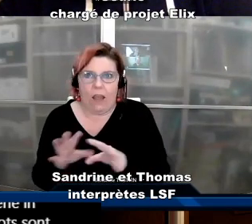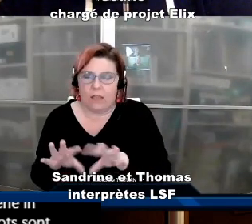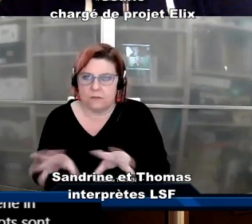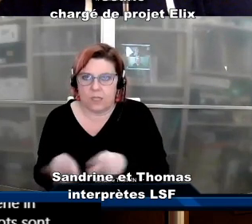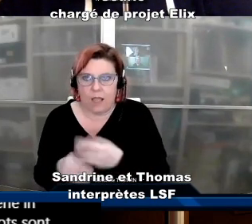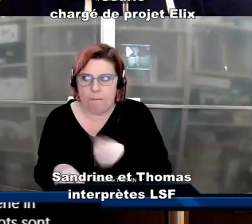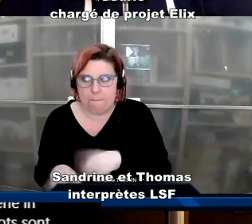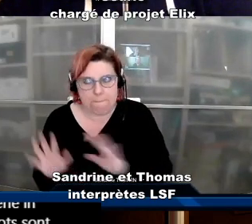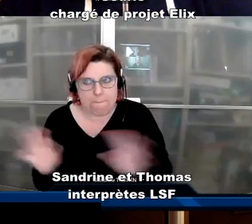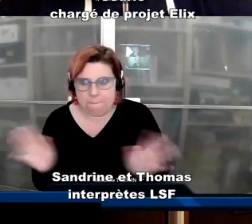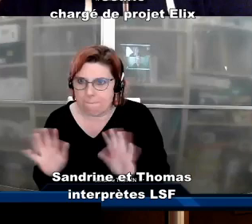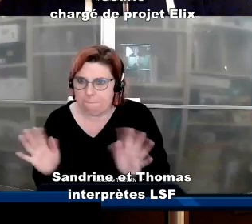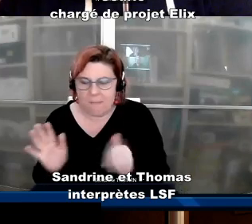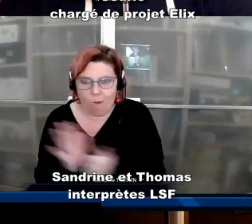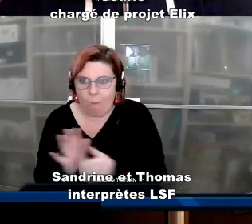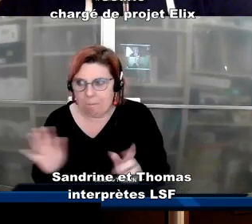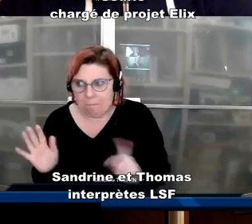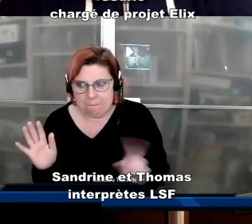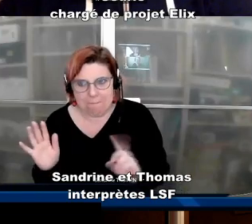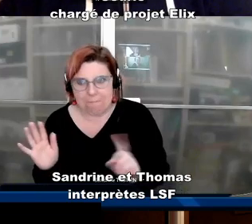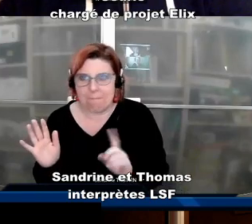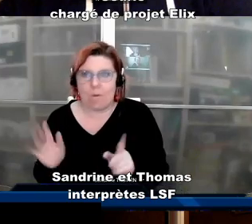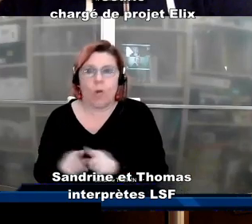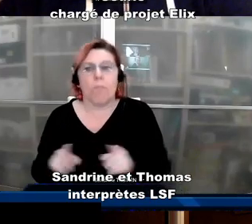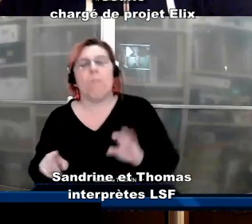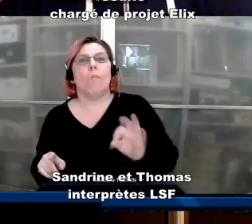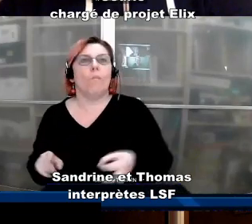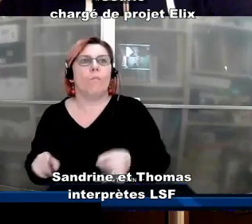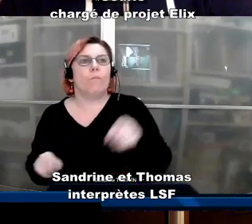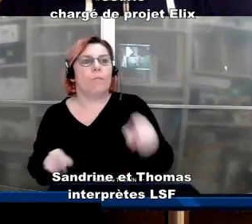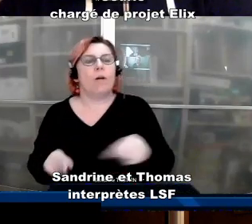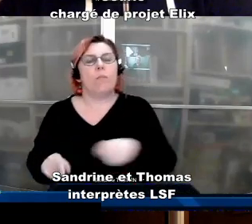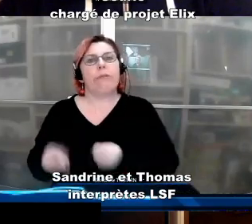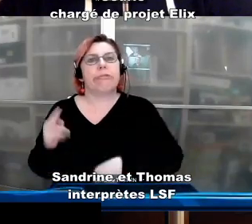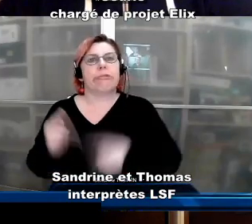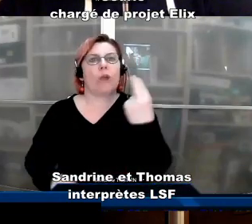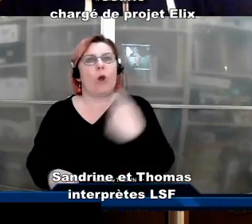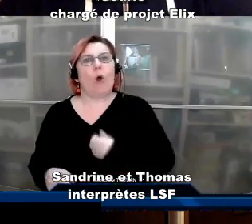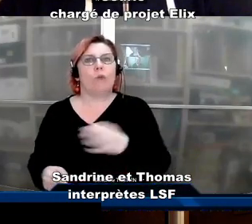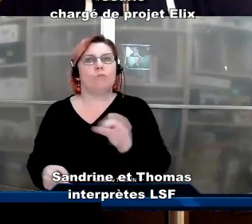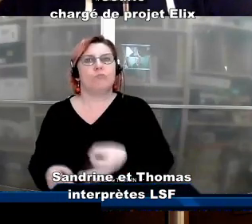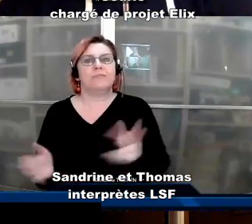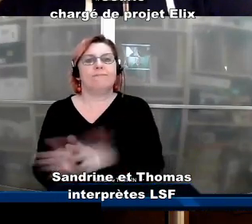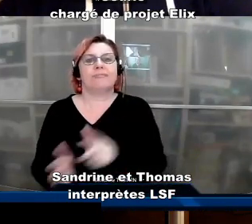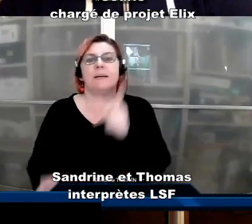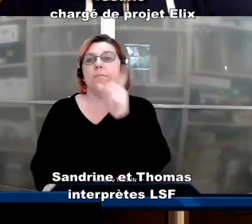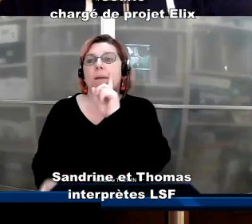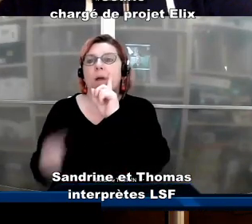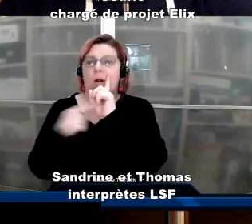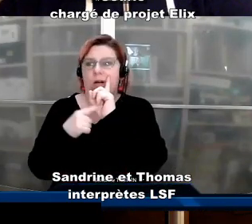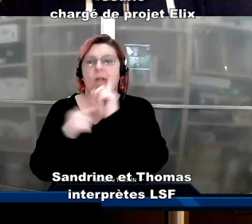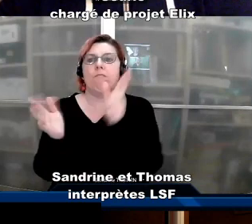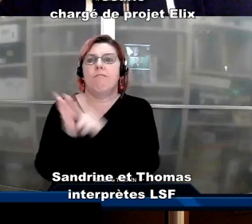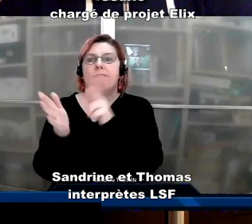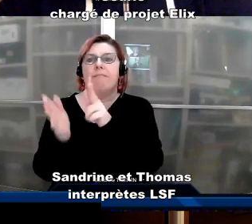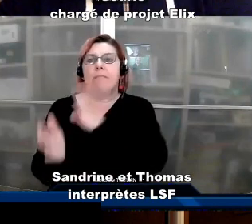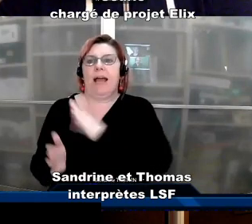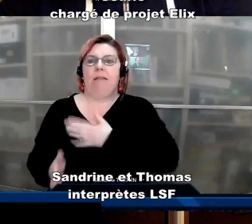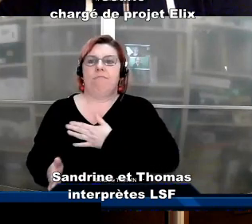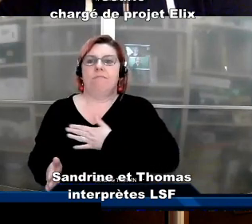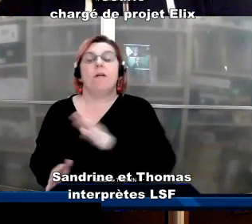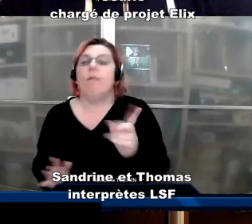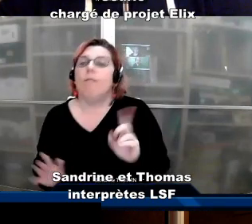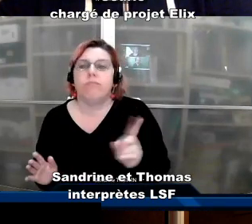c'est pas du tout notre rôle de choisir et de dire voilà, nous on vient du nord donc on valide le maman comme ça. Non, pas du tout.